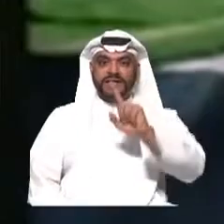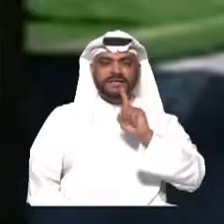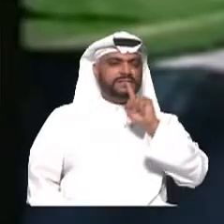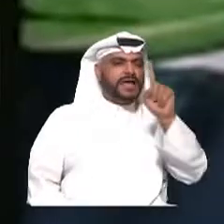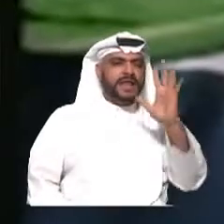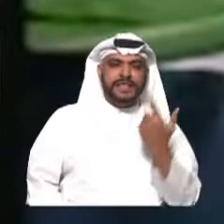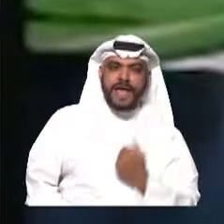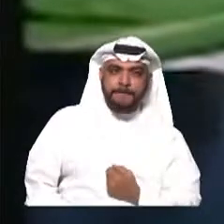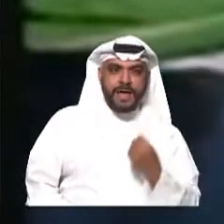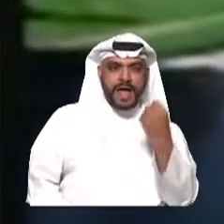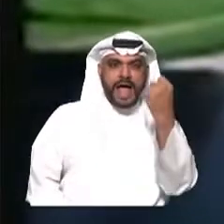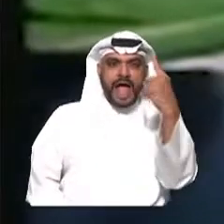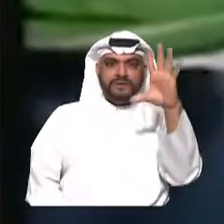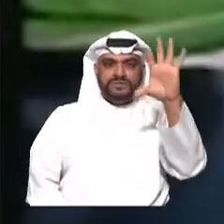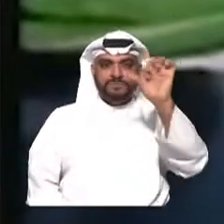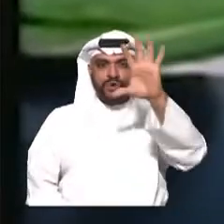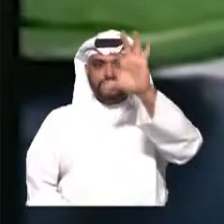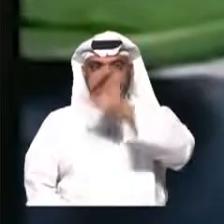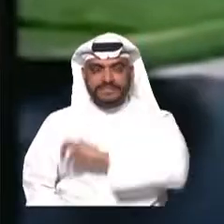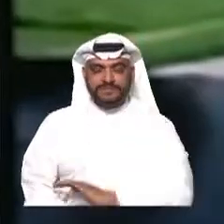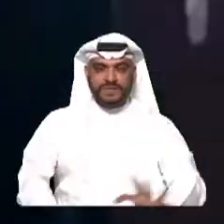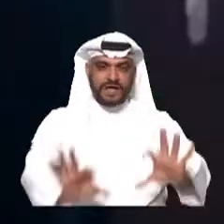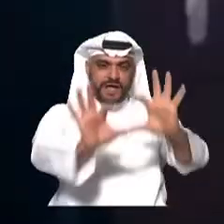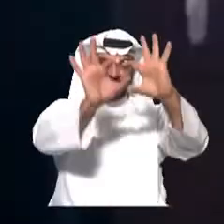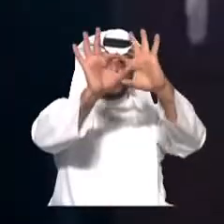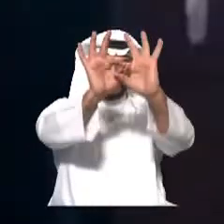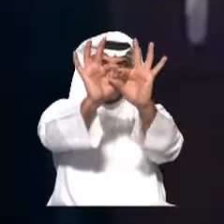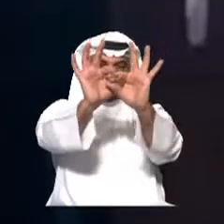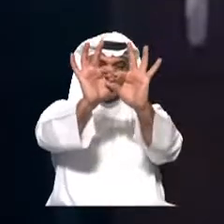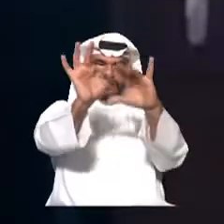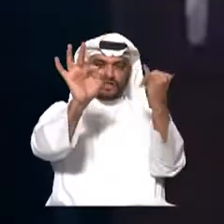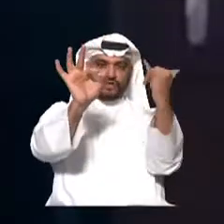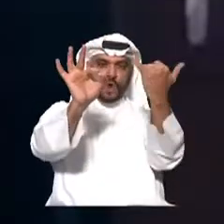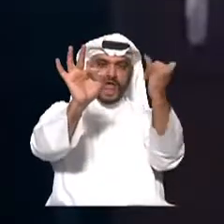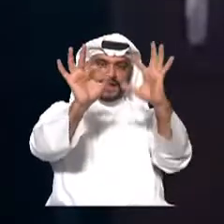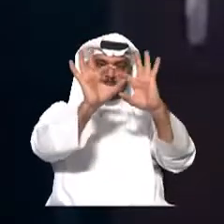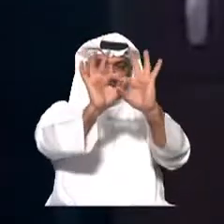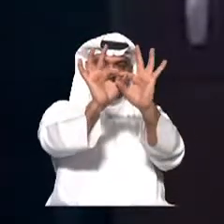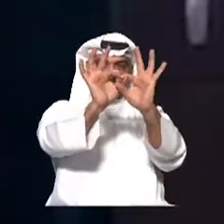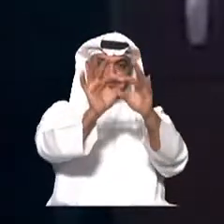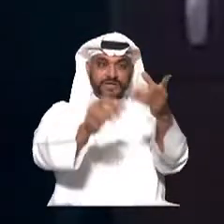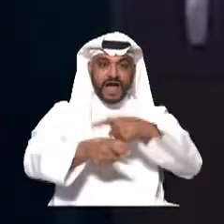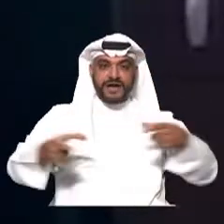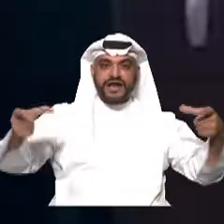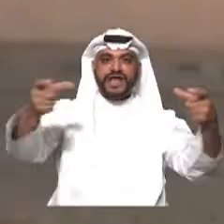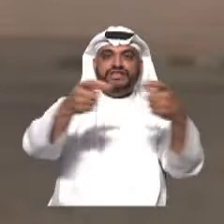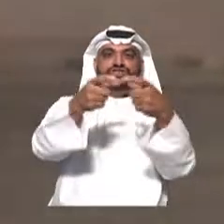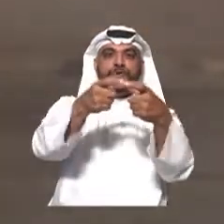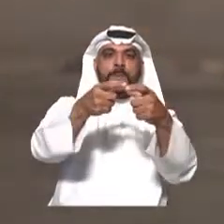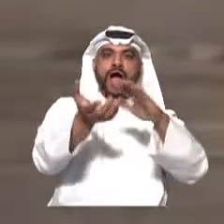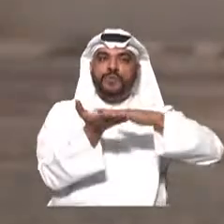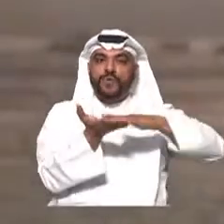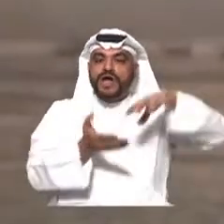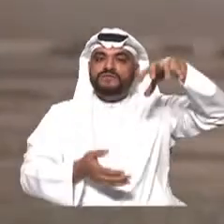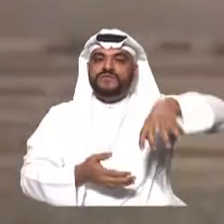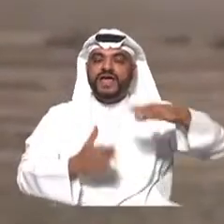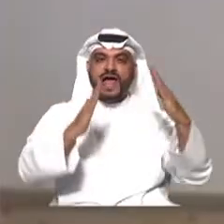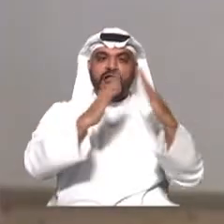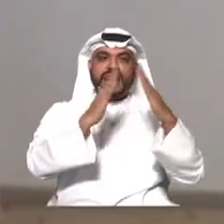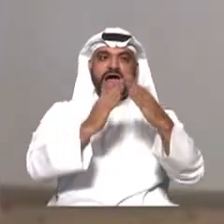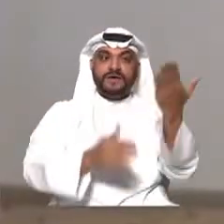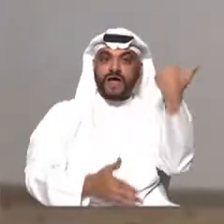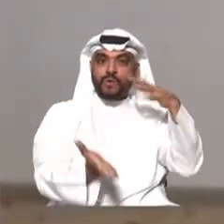10 من أغسطس عام 1990 كانت جامعة الدول العربية شاهدا على انعقاد القمة العربية الطارئة في القاهرة أثناء الغزو